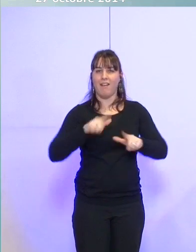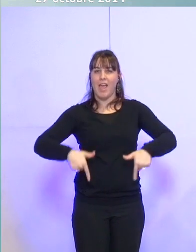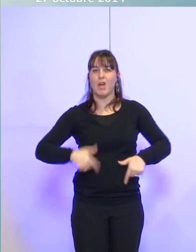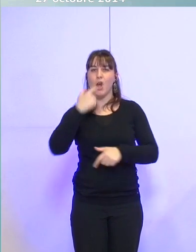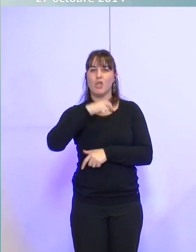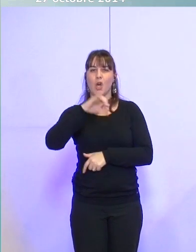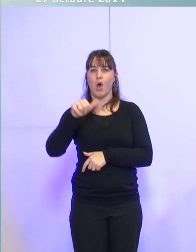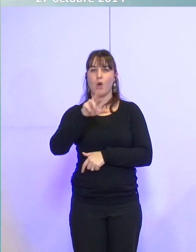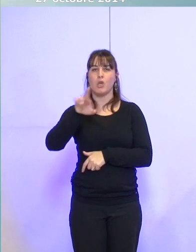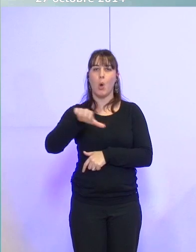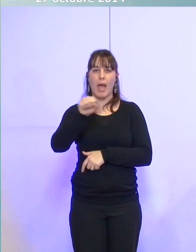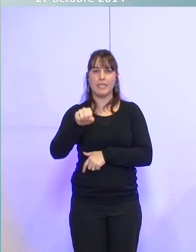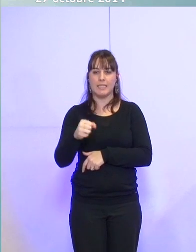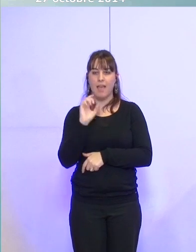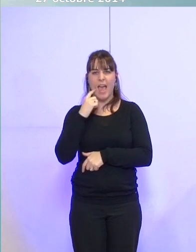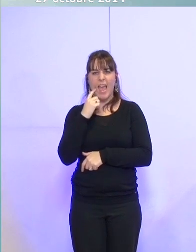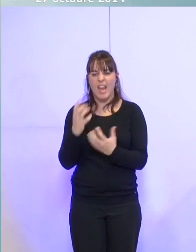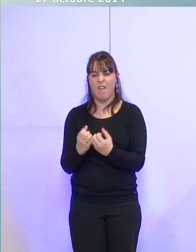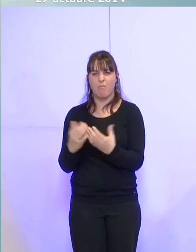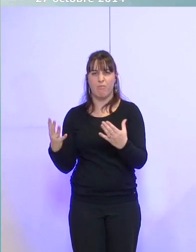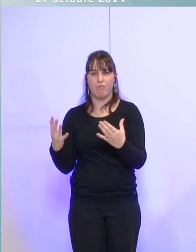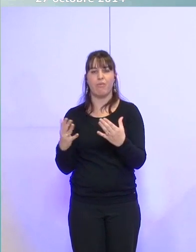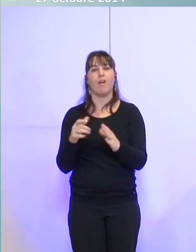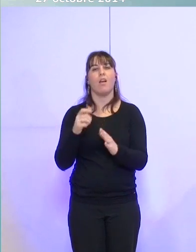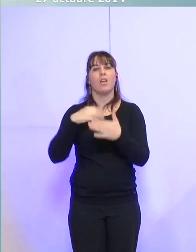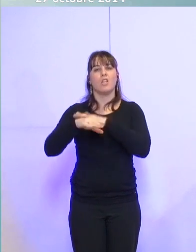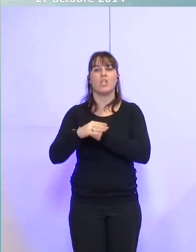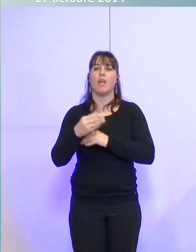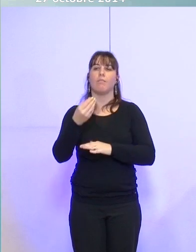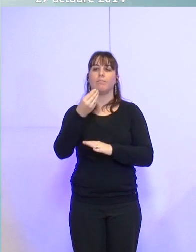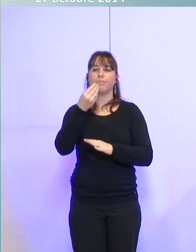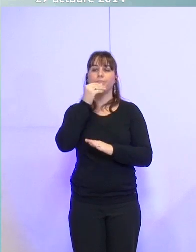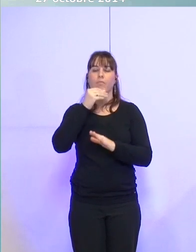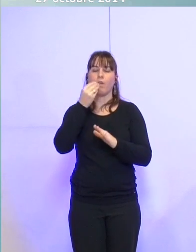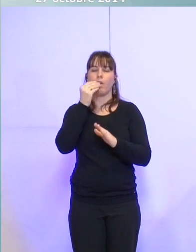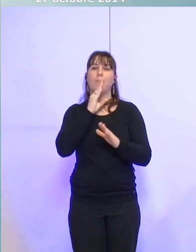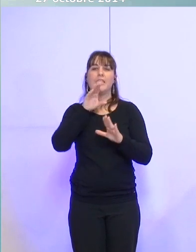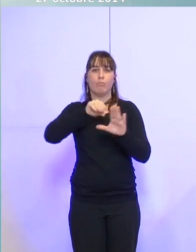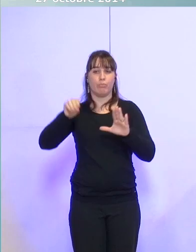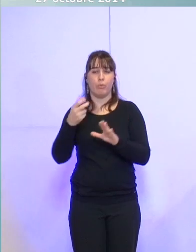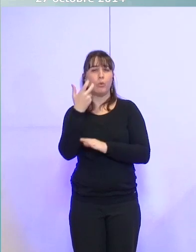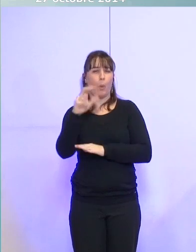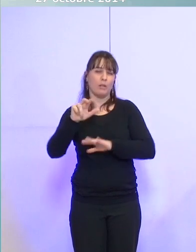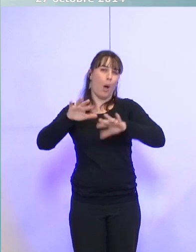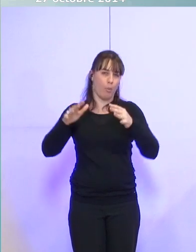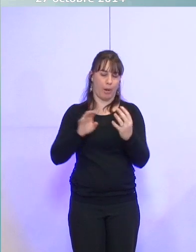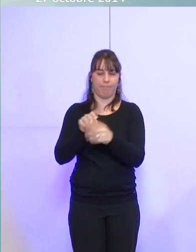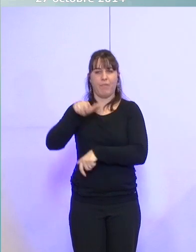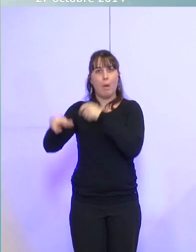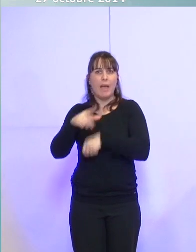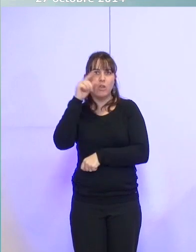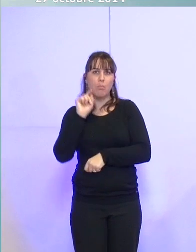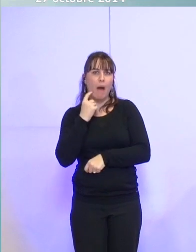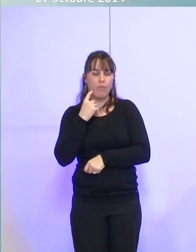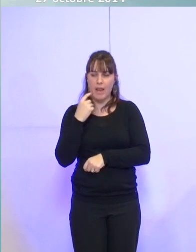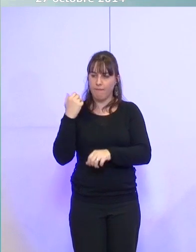Jaurès accueille un nombre très important d'élèves au restaurant scolaire, environ 300. Des parents d'élèves se sont mobilisés pendant